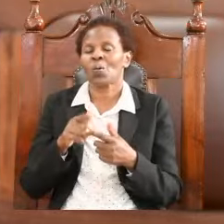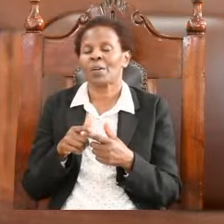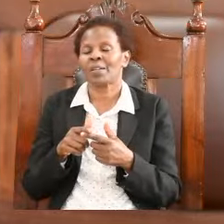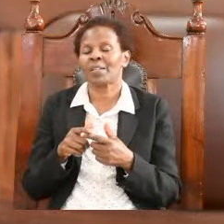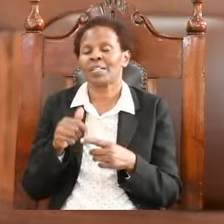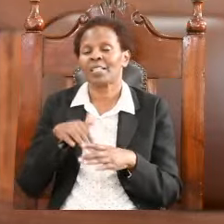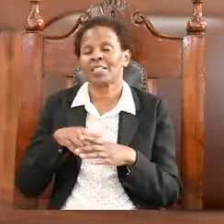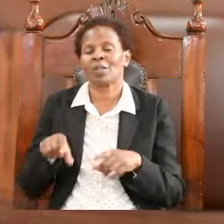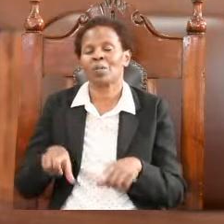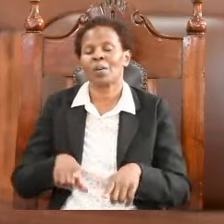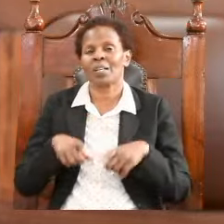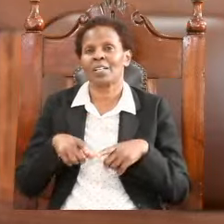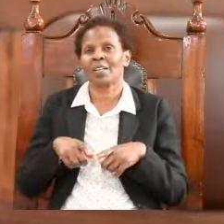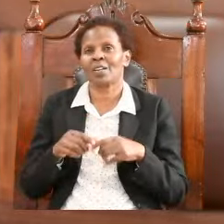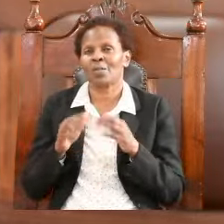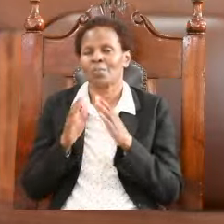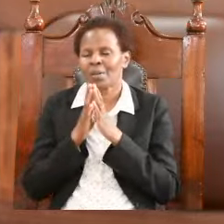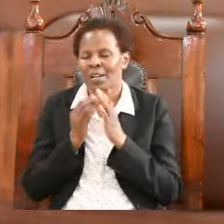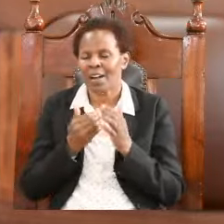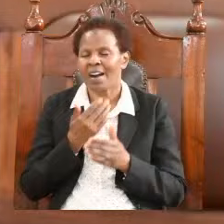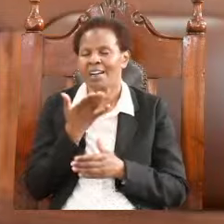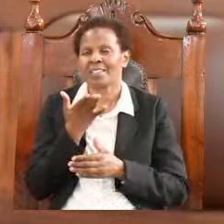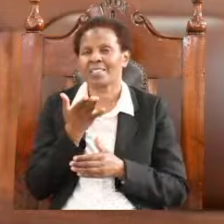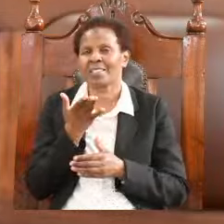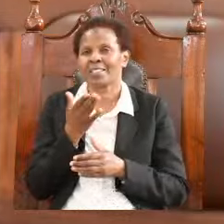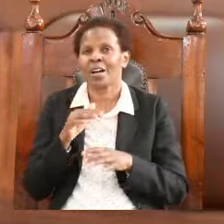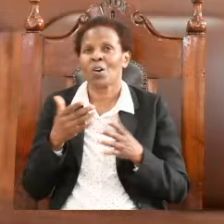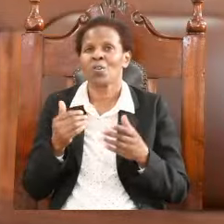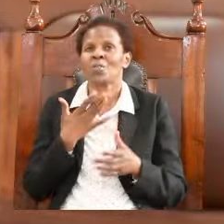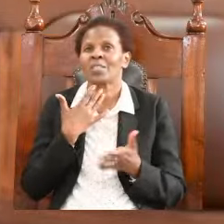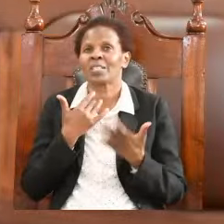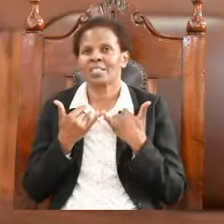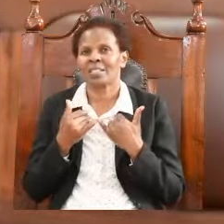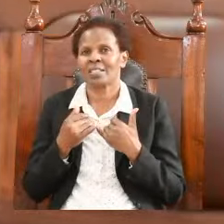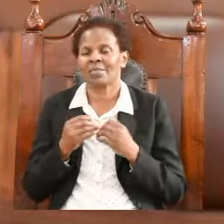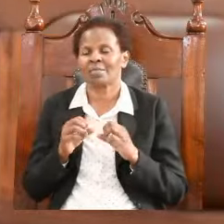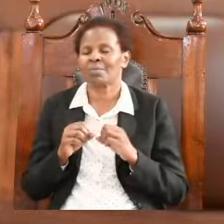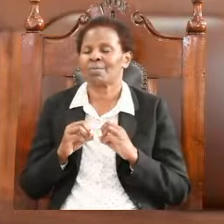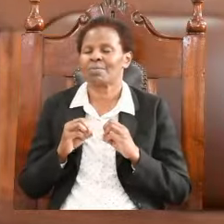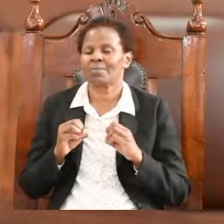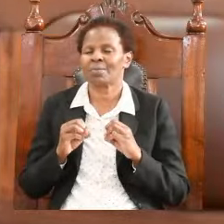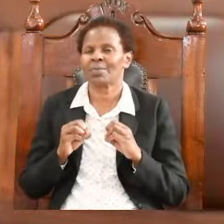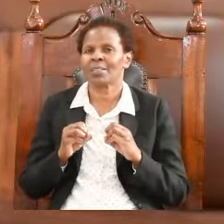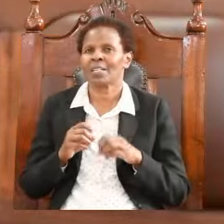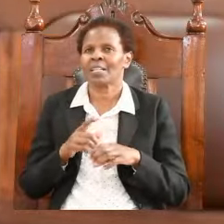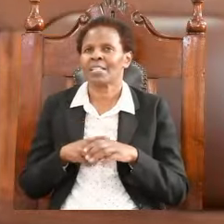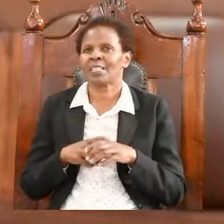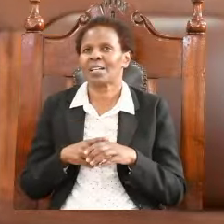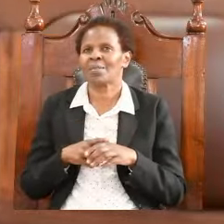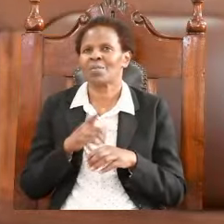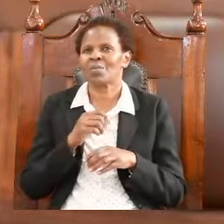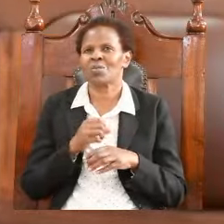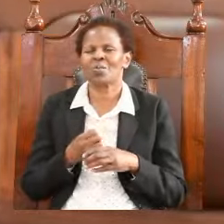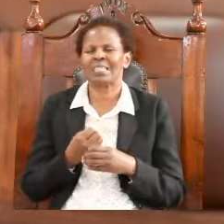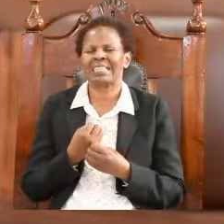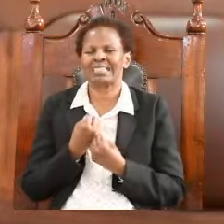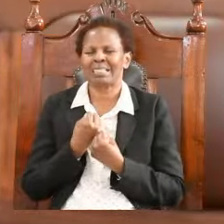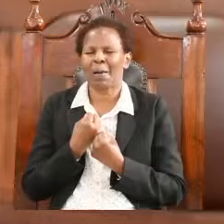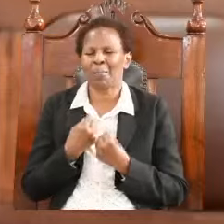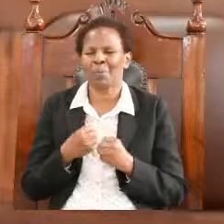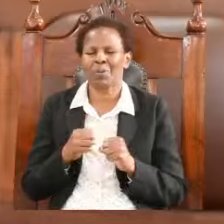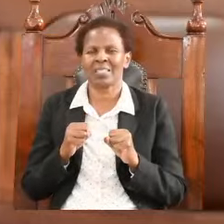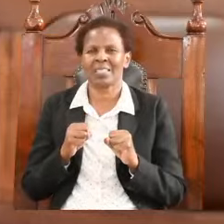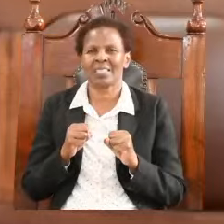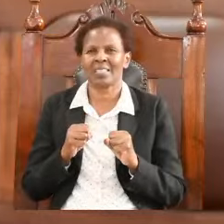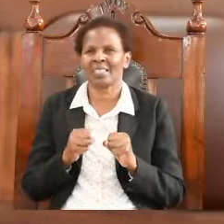itu mahoya maga gucokio uria ithue tungienda ni kuri hindi rimwe tukuaga ngoro na ni kuri